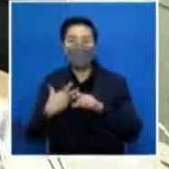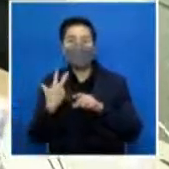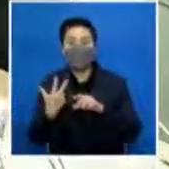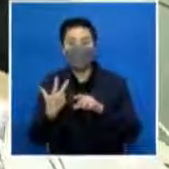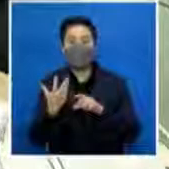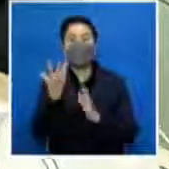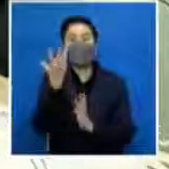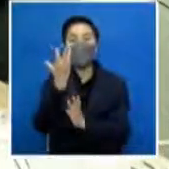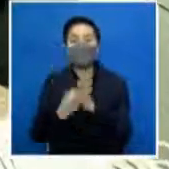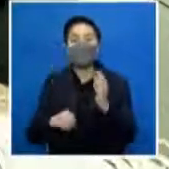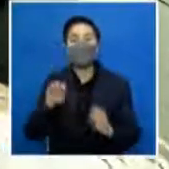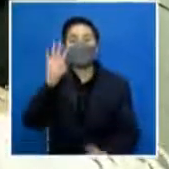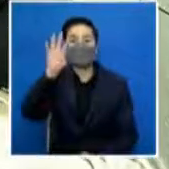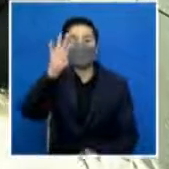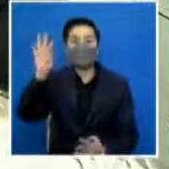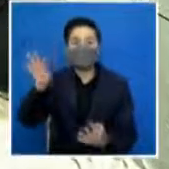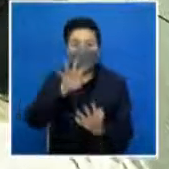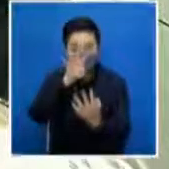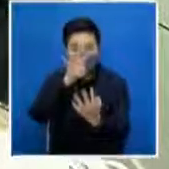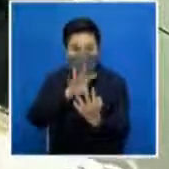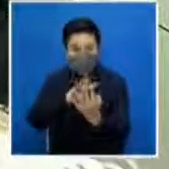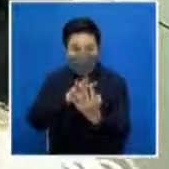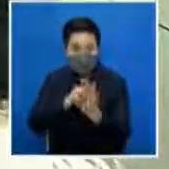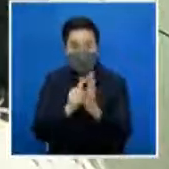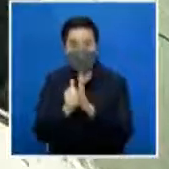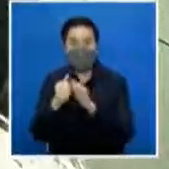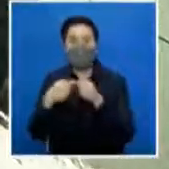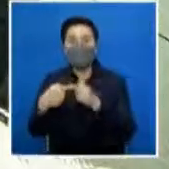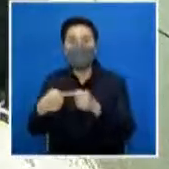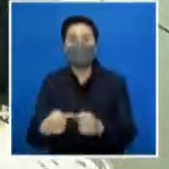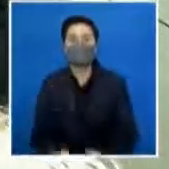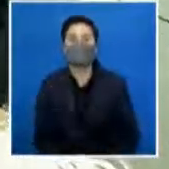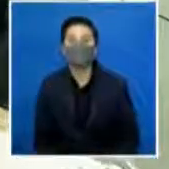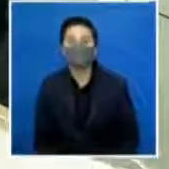ออกรางวัลอันดับเลขท้าย4ตัวต่อไปค่ะ